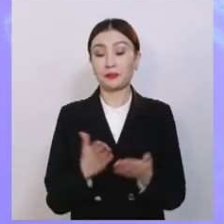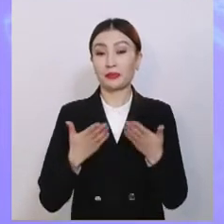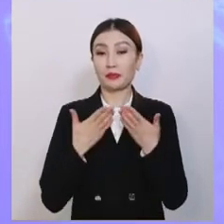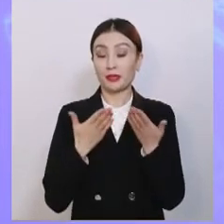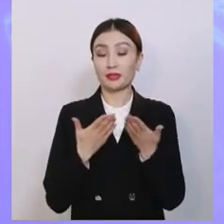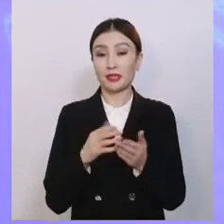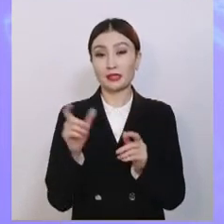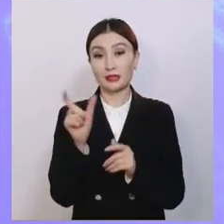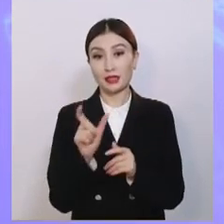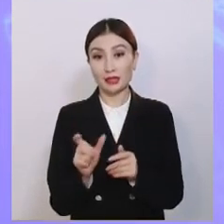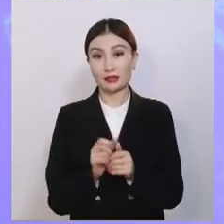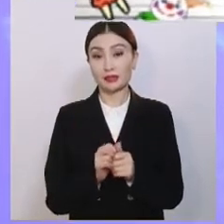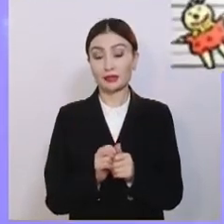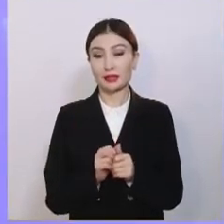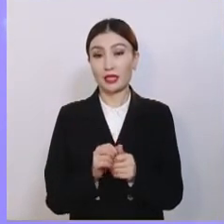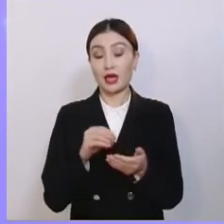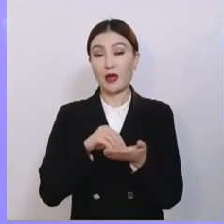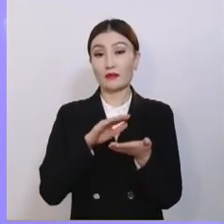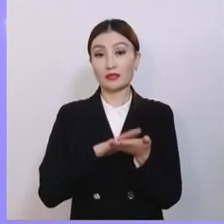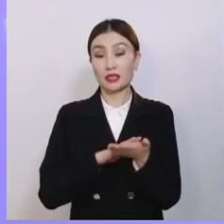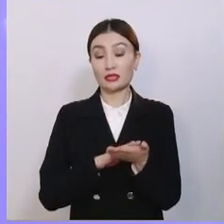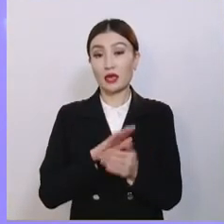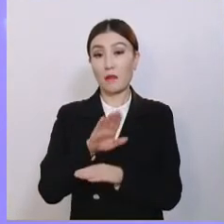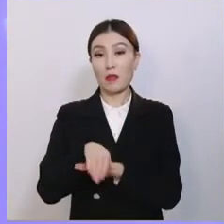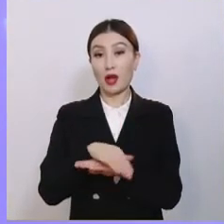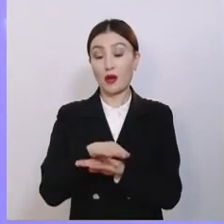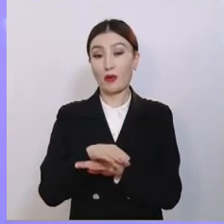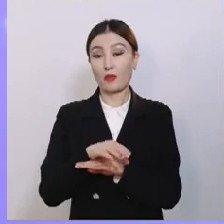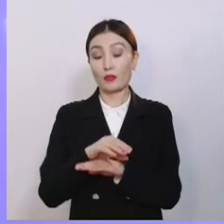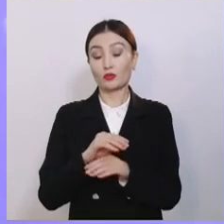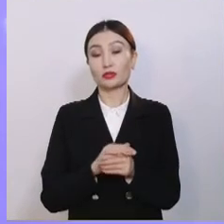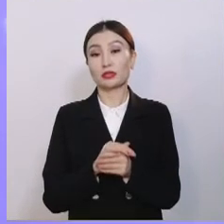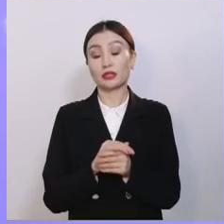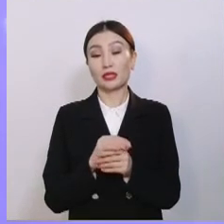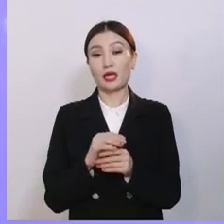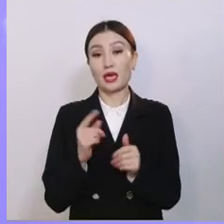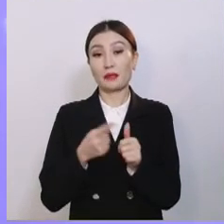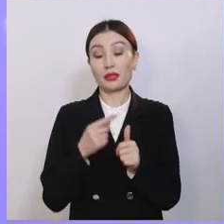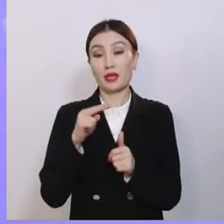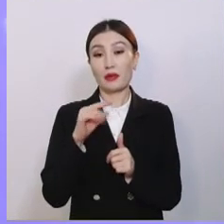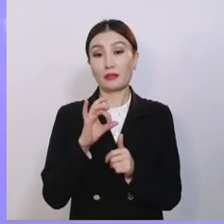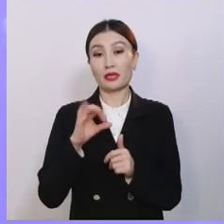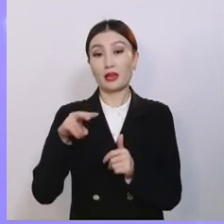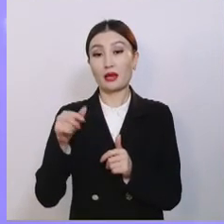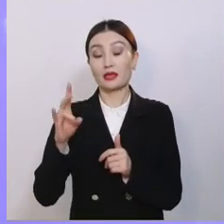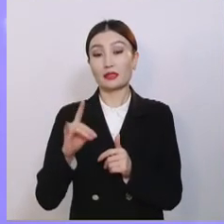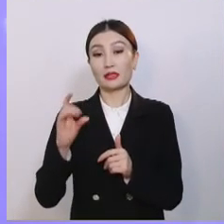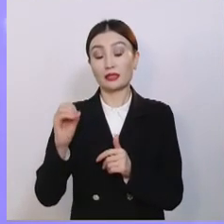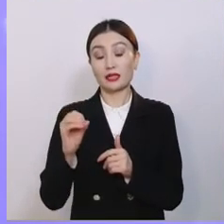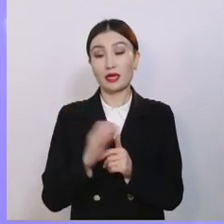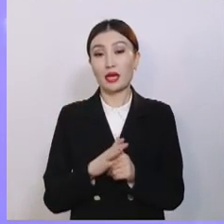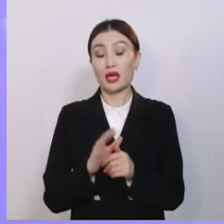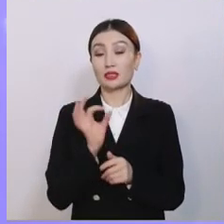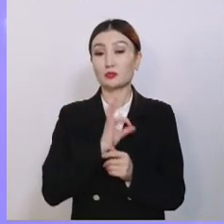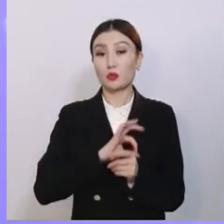Прочитайте текст. Вставьте в него пропущенные имена прилагательные, используя слова для